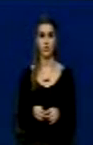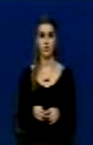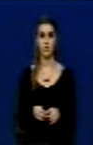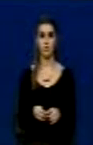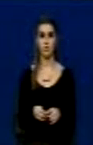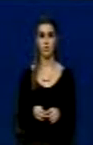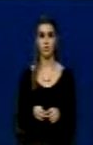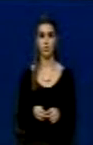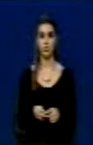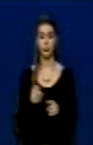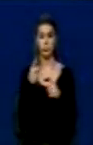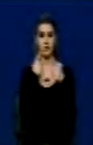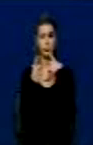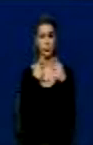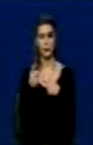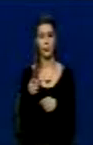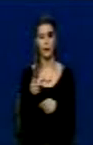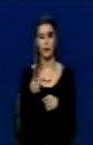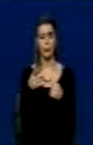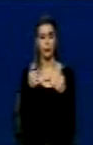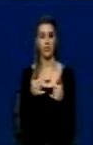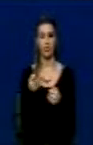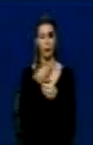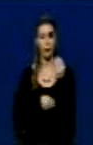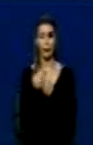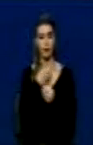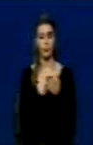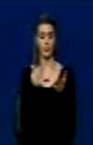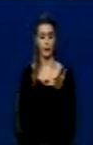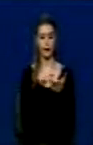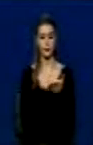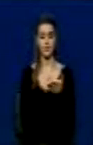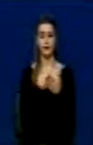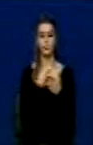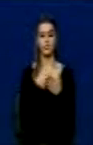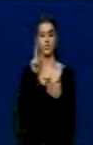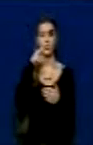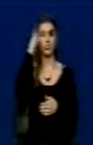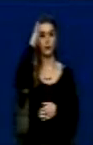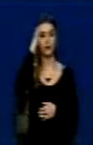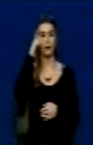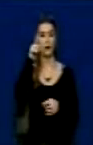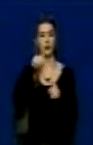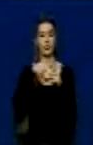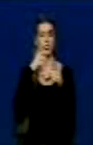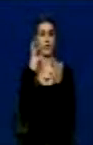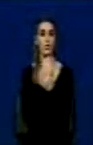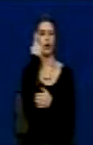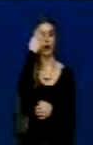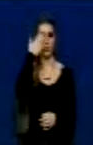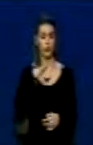Kur flitet për ekonominë, ky raport e vendos si të arriturën kryesore, po citoj,